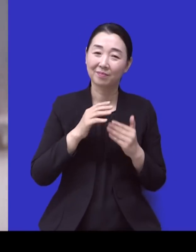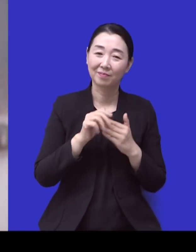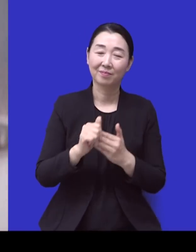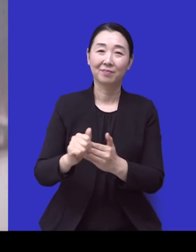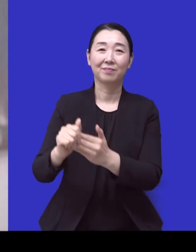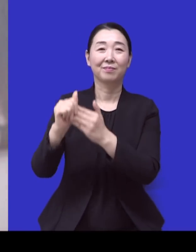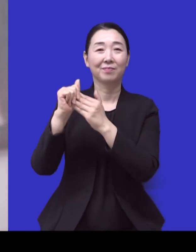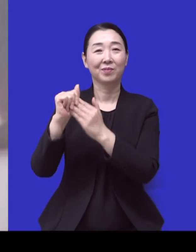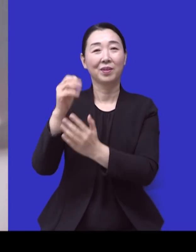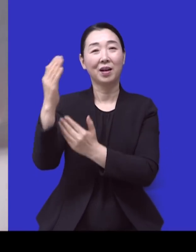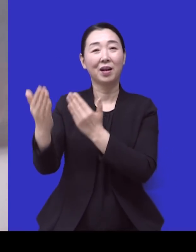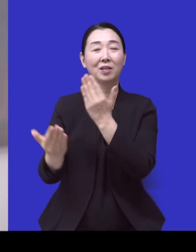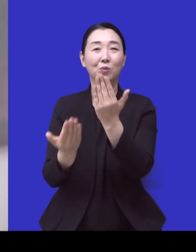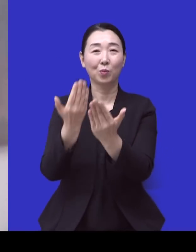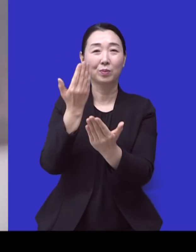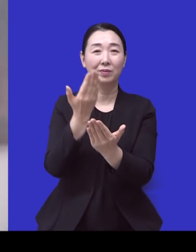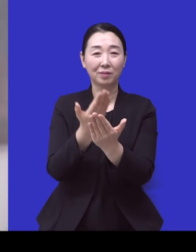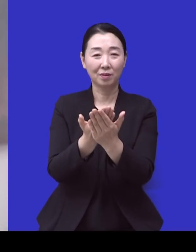날